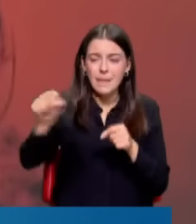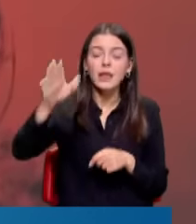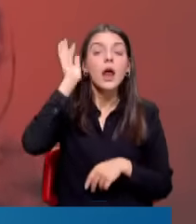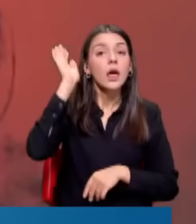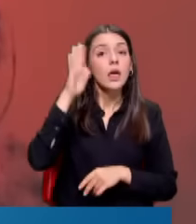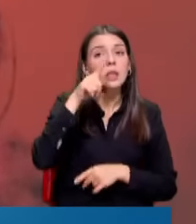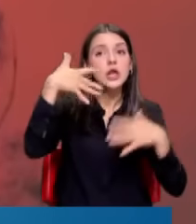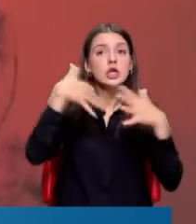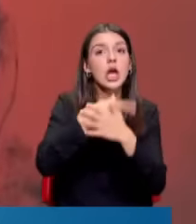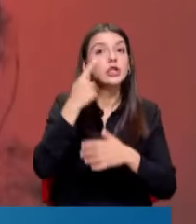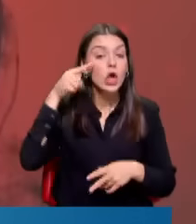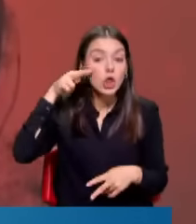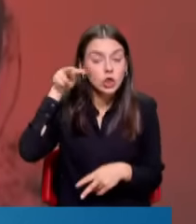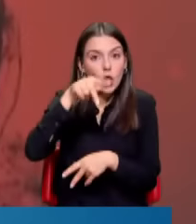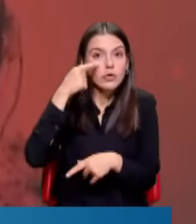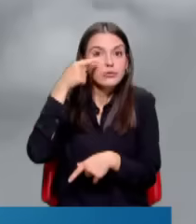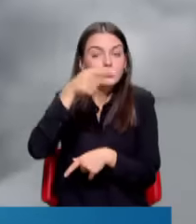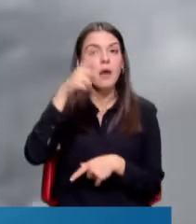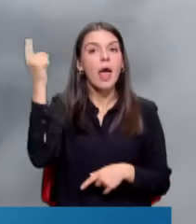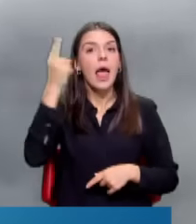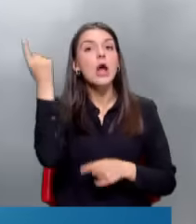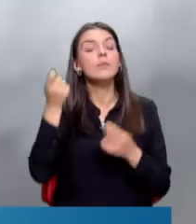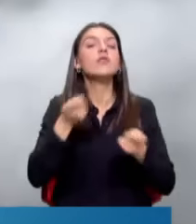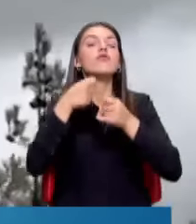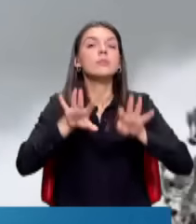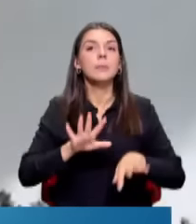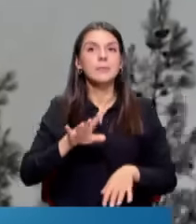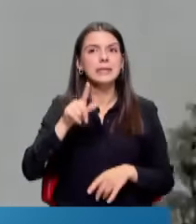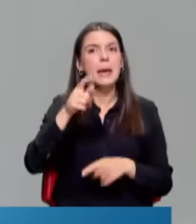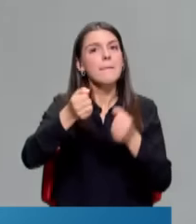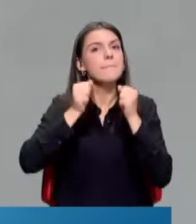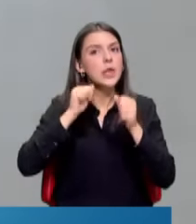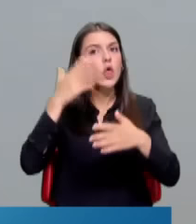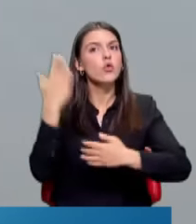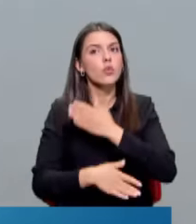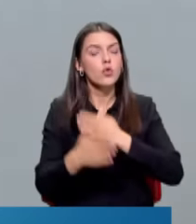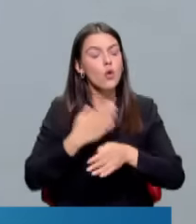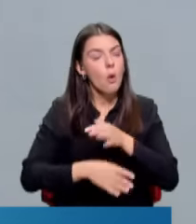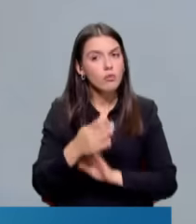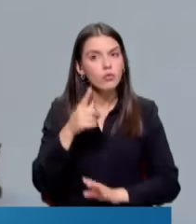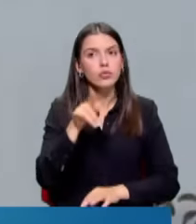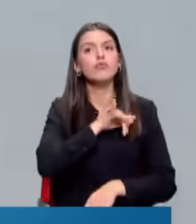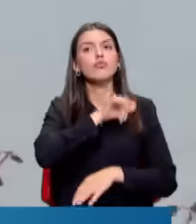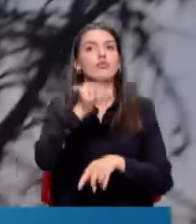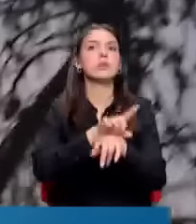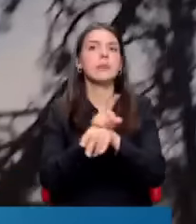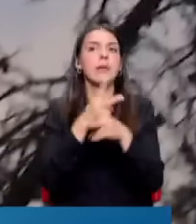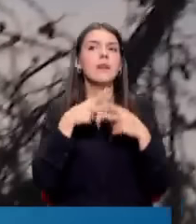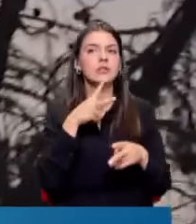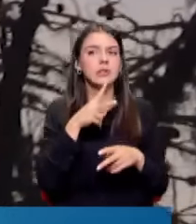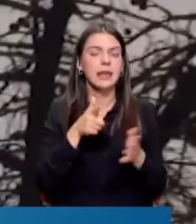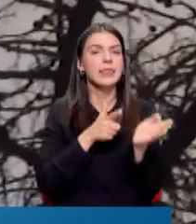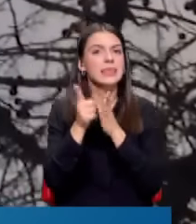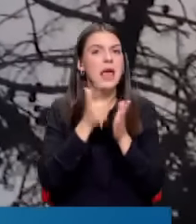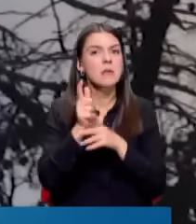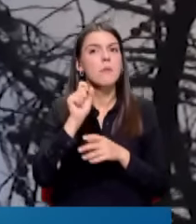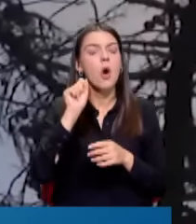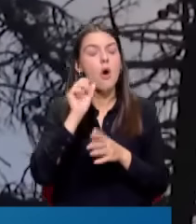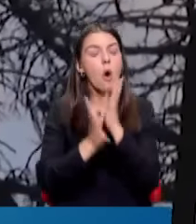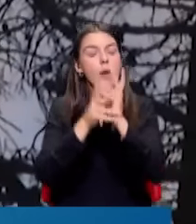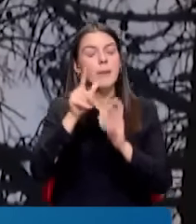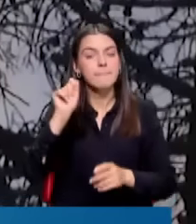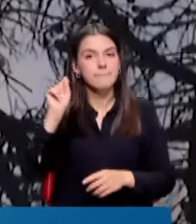gece görüşlü söndürme helikopterlerinin çalışmamasını pilotların yorgunluğu uçuş süreleriyle açıkladı Tarım ve Orman Bakanı İbrahim Yumaklı.